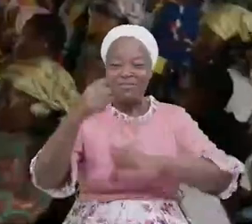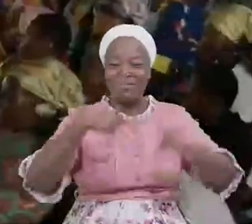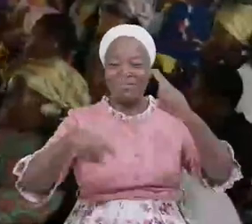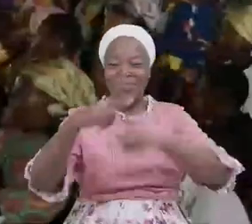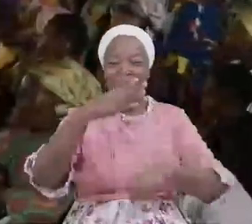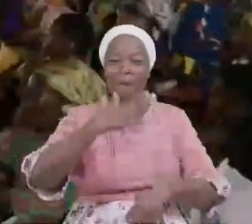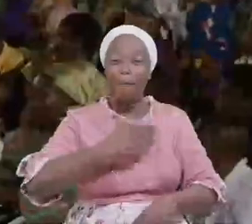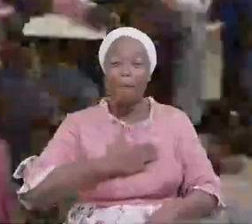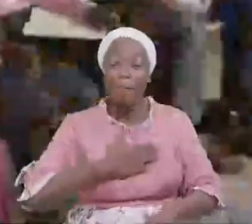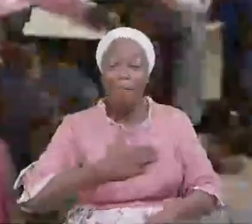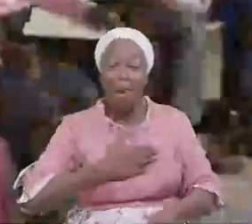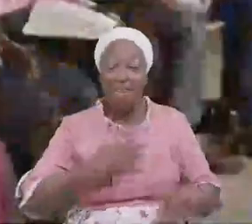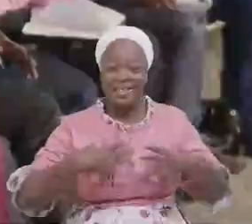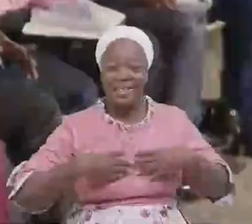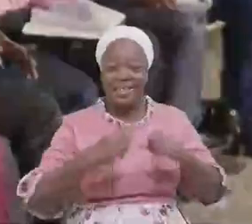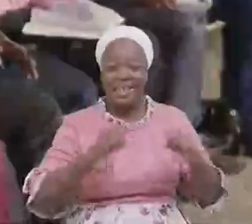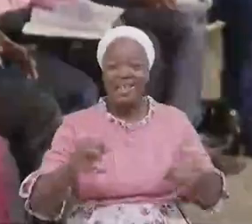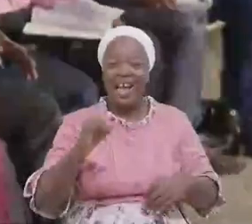Ma guérison est venue ce soir.